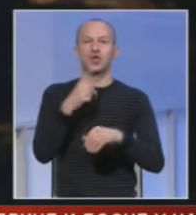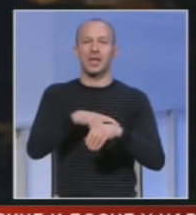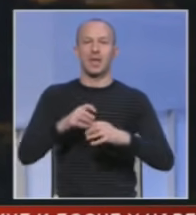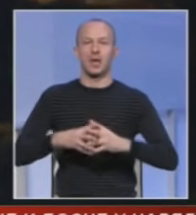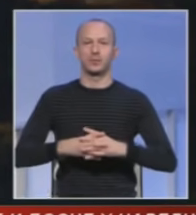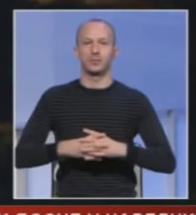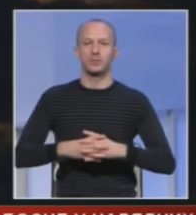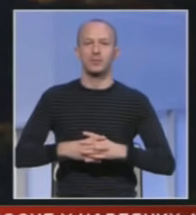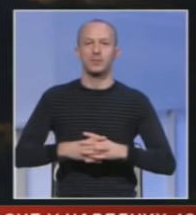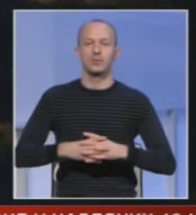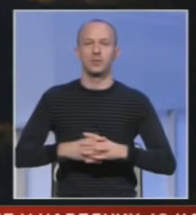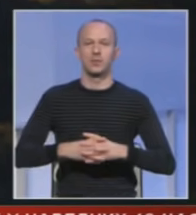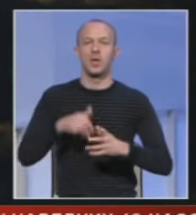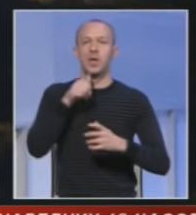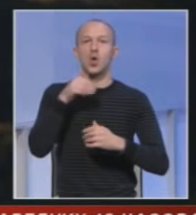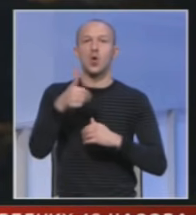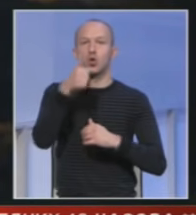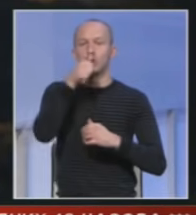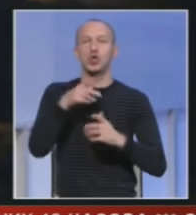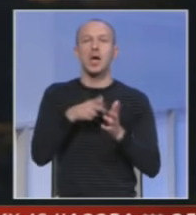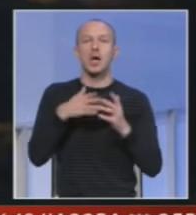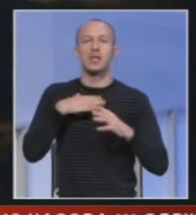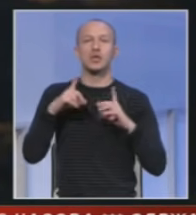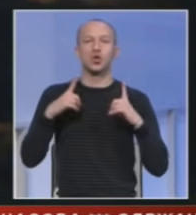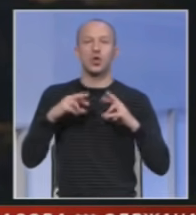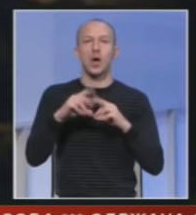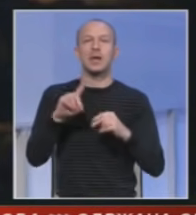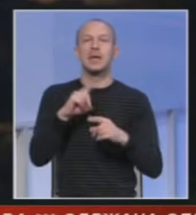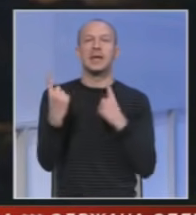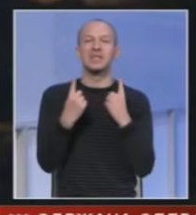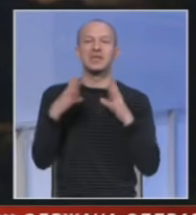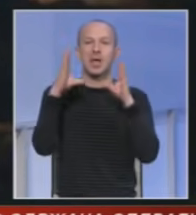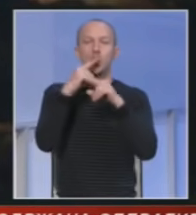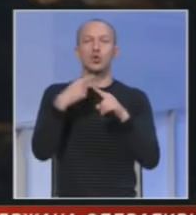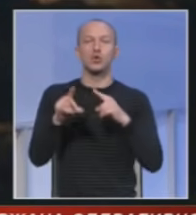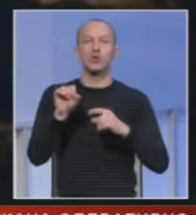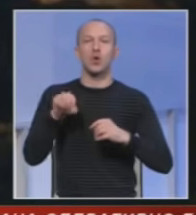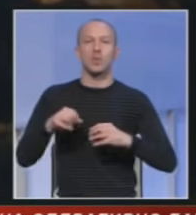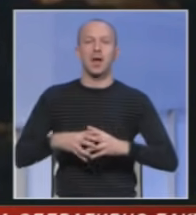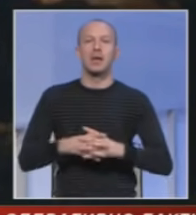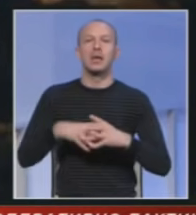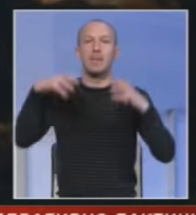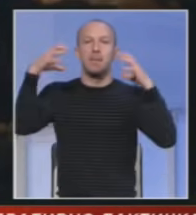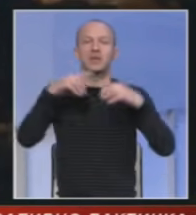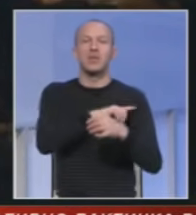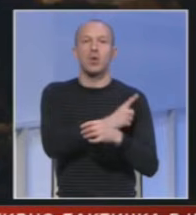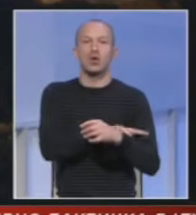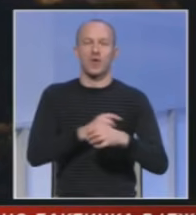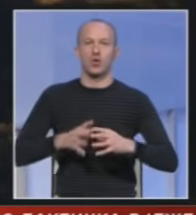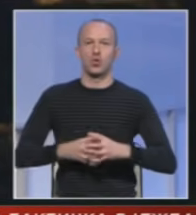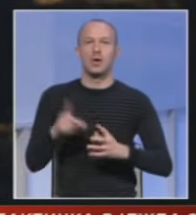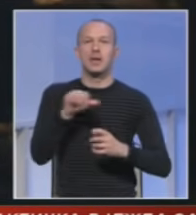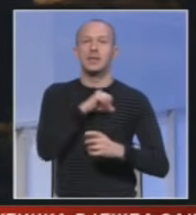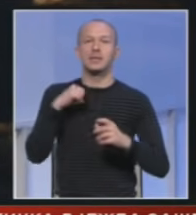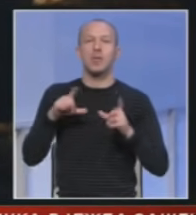24 sata i ono što nas očekuje, a verovatno neizvesna noć s obzirom da se padavine pojačavaju ne